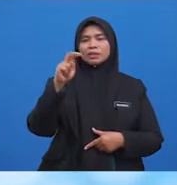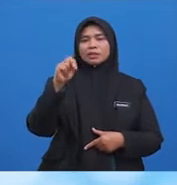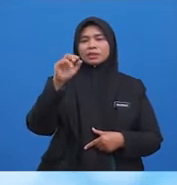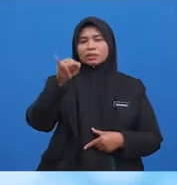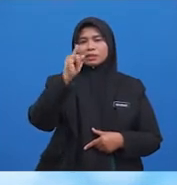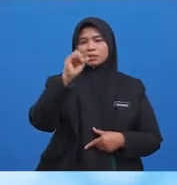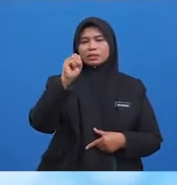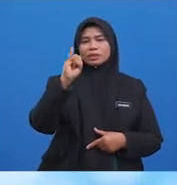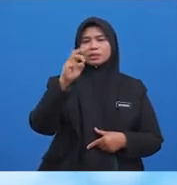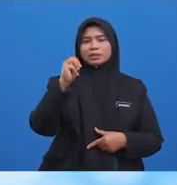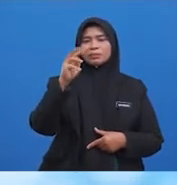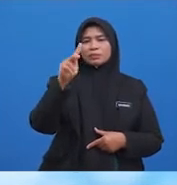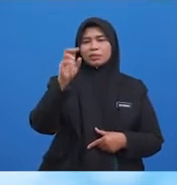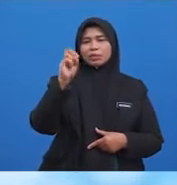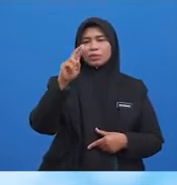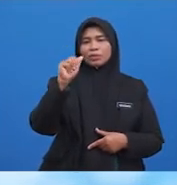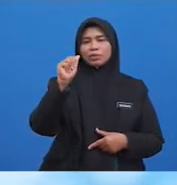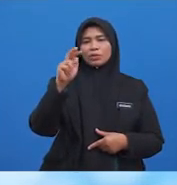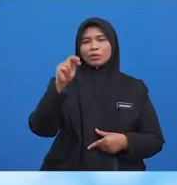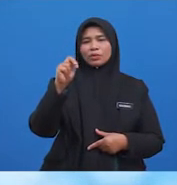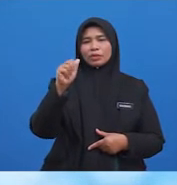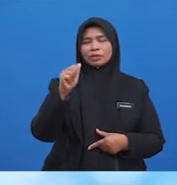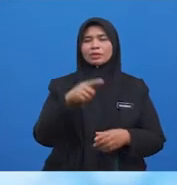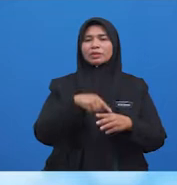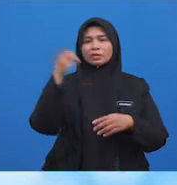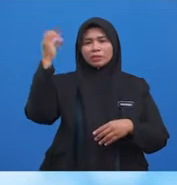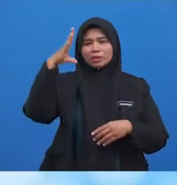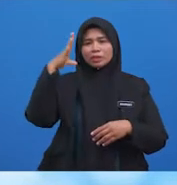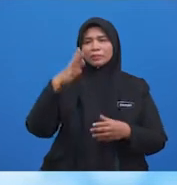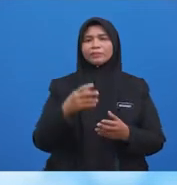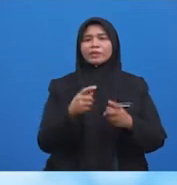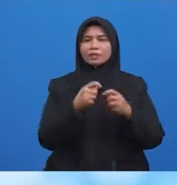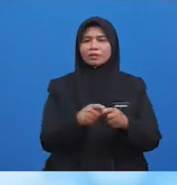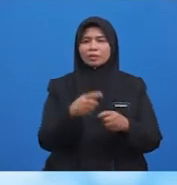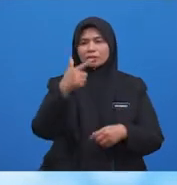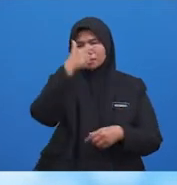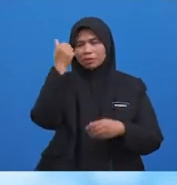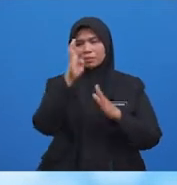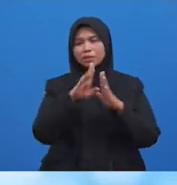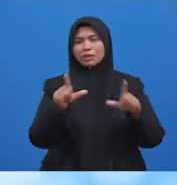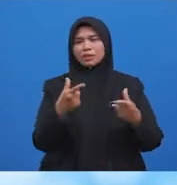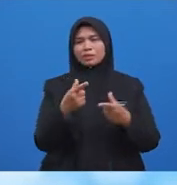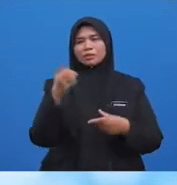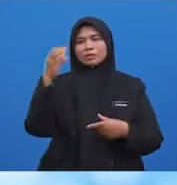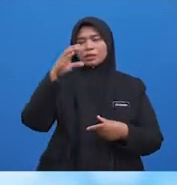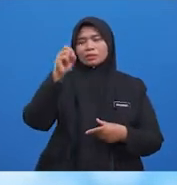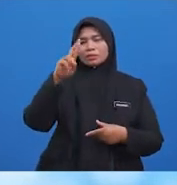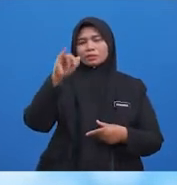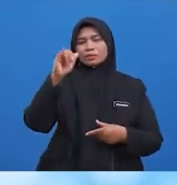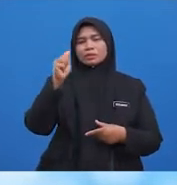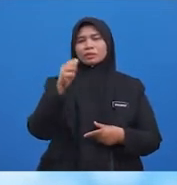Matahari setelah menentukan sebab pelakunya Nyalakan surya